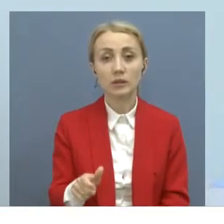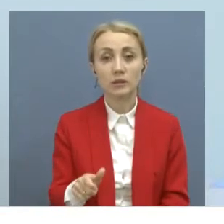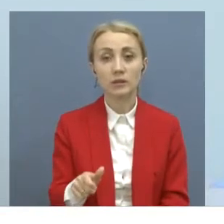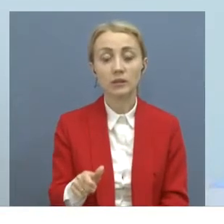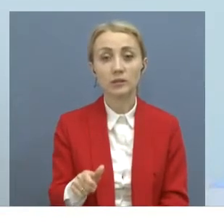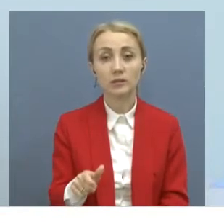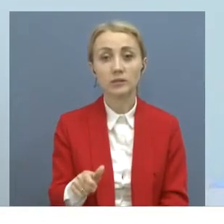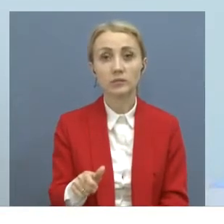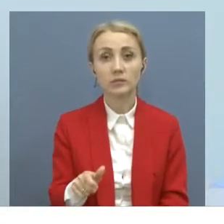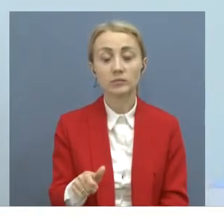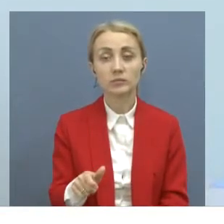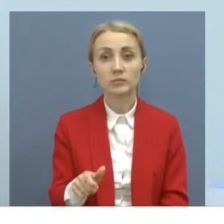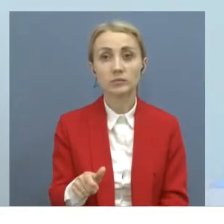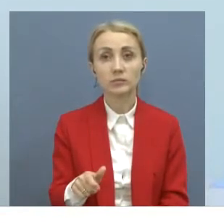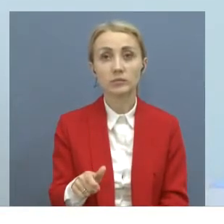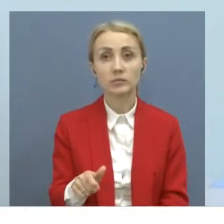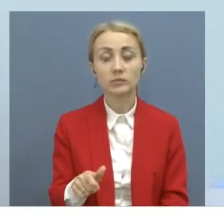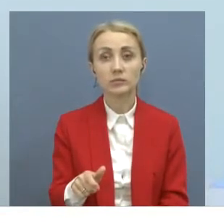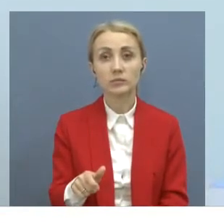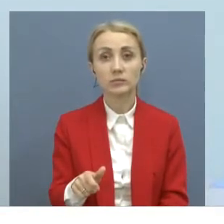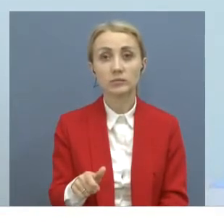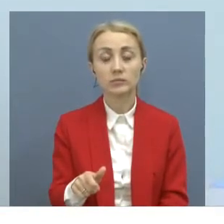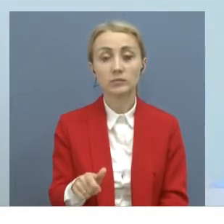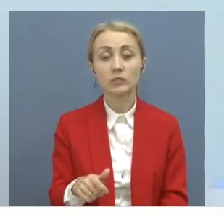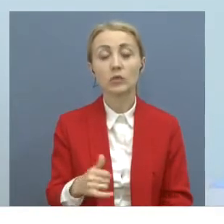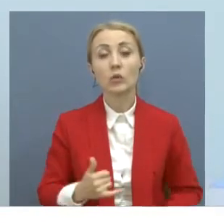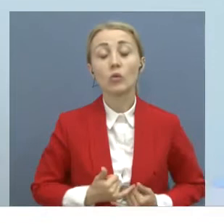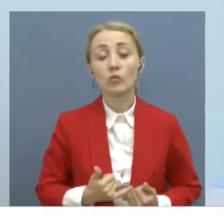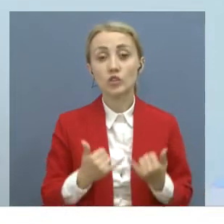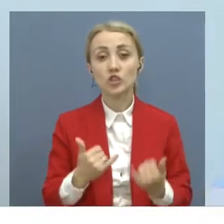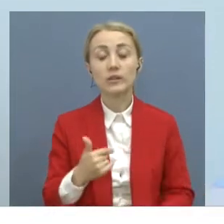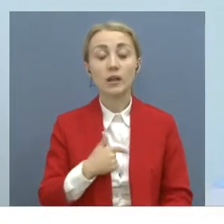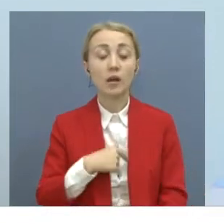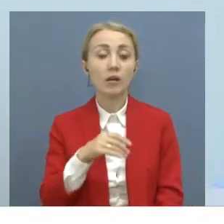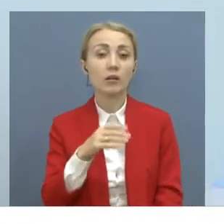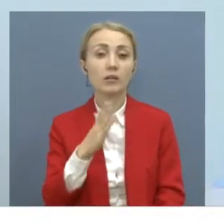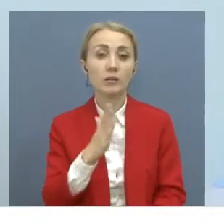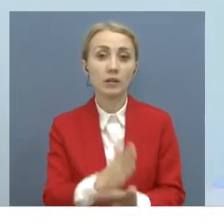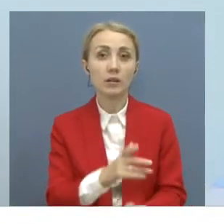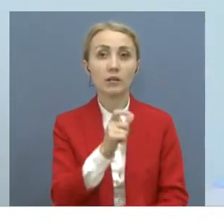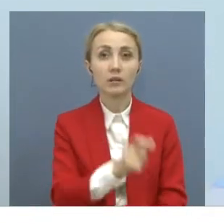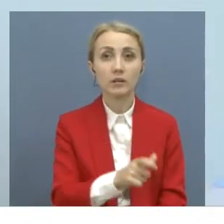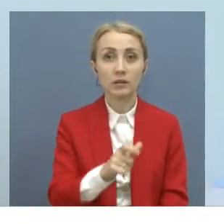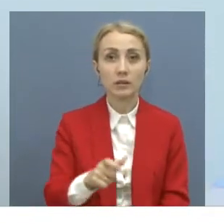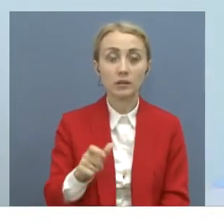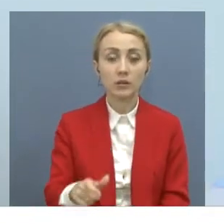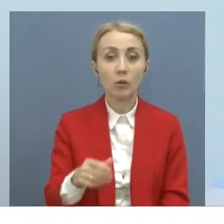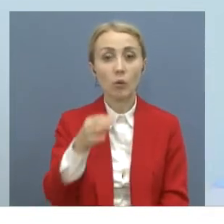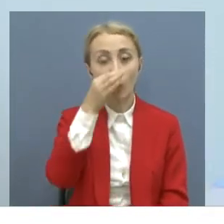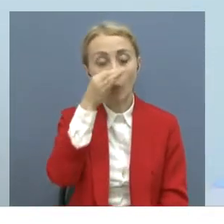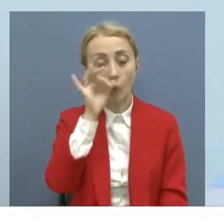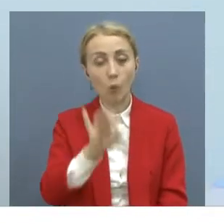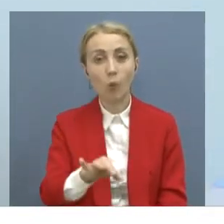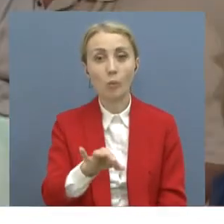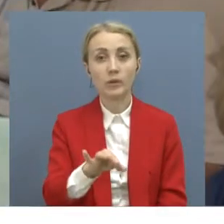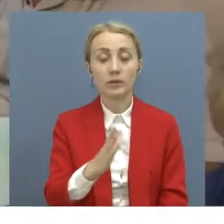өмірімде үнемі жақсы адамдар көп кезігеді. Жақсы ұстаздарым, әріптестерім, жетекшілерім болды. Олар маған сенді, ал ол үлкен демеу